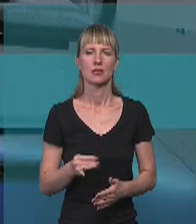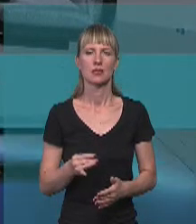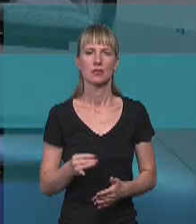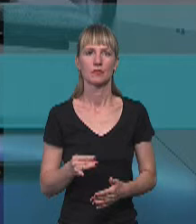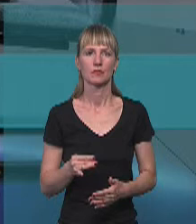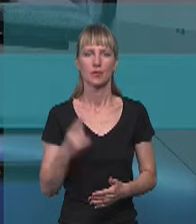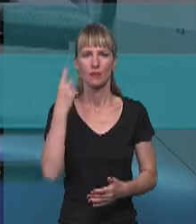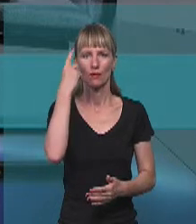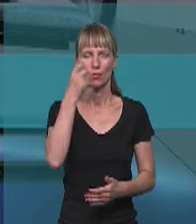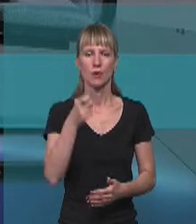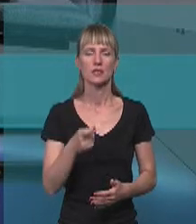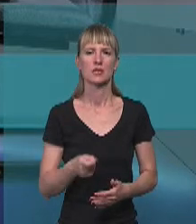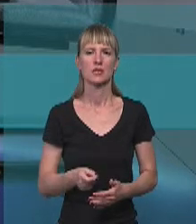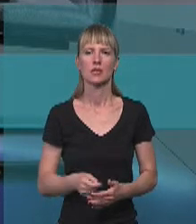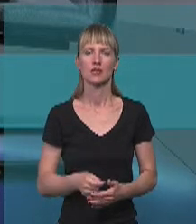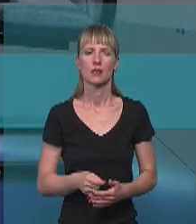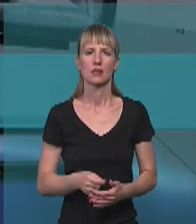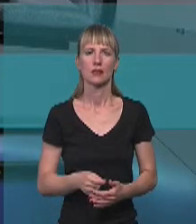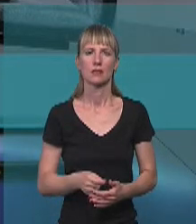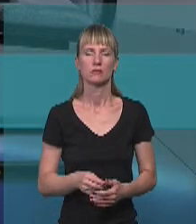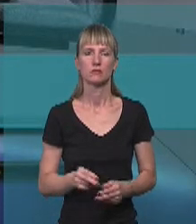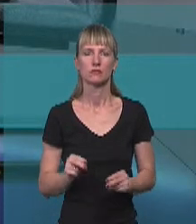брак інформації і інформації